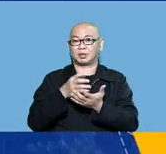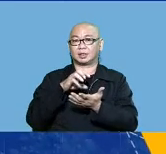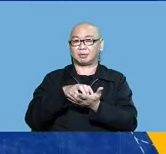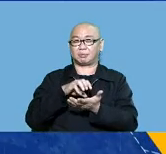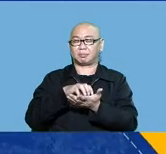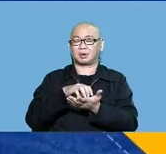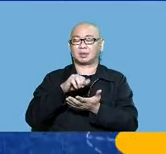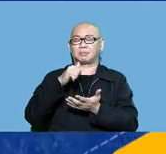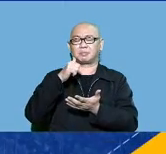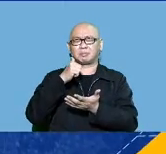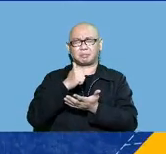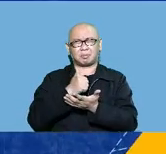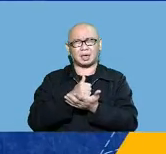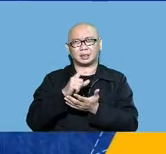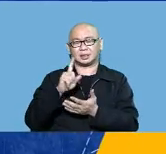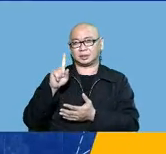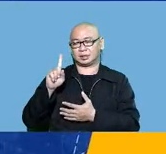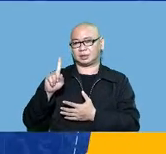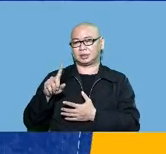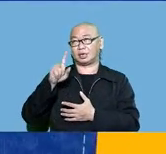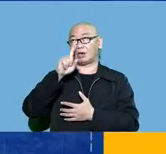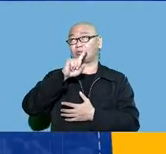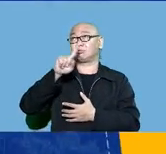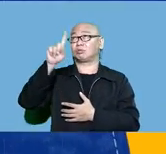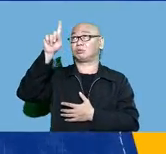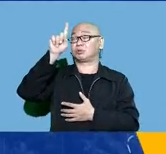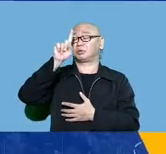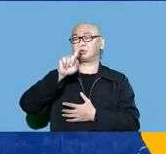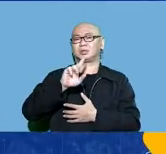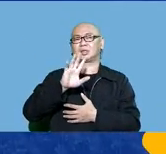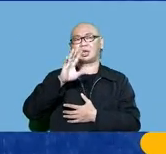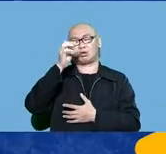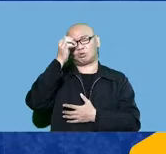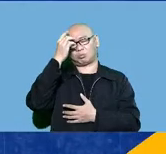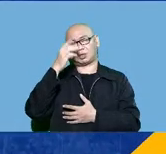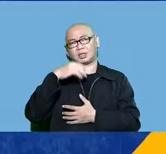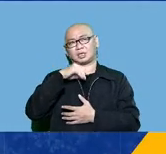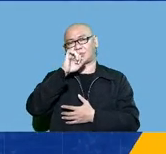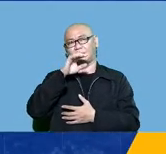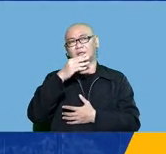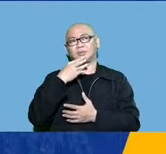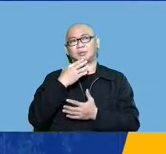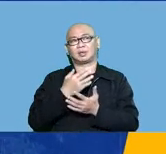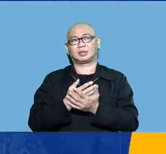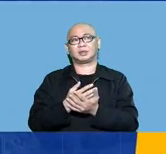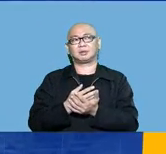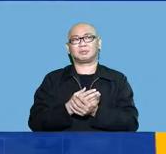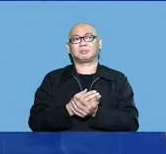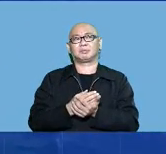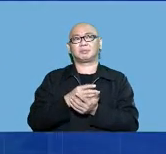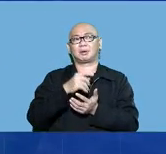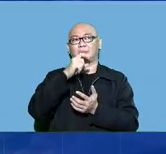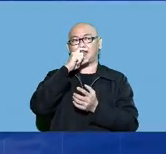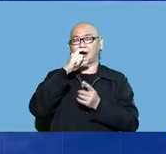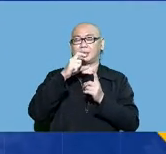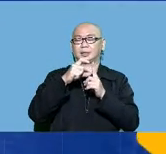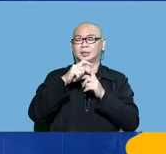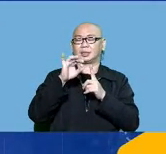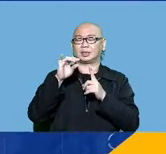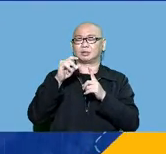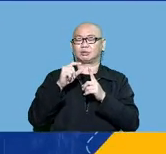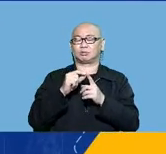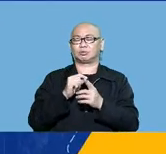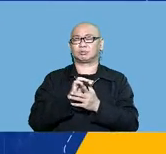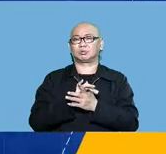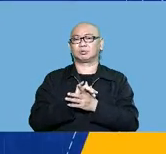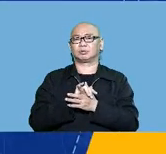tempat yang sebaik-baiknya di sisi Allah SWT. Tidak lupa juga saya sampaikan terima kasih kepada Bapak Direktur Pascasarjana dan Pak Direktur Bidang Akademik